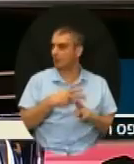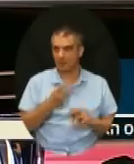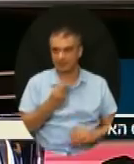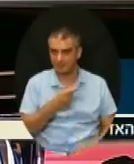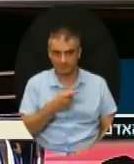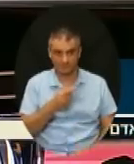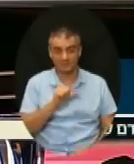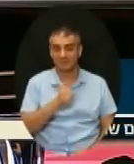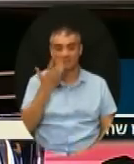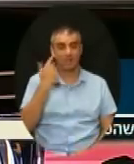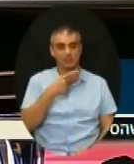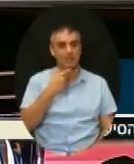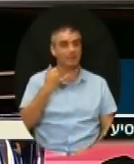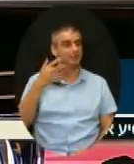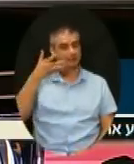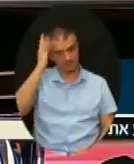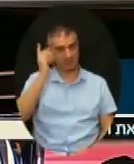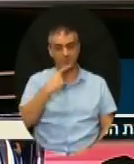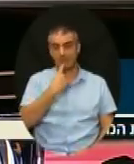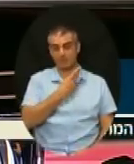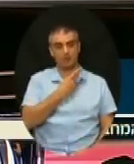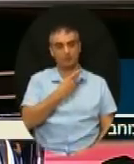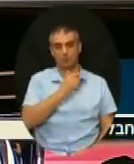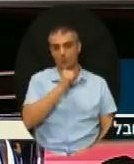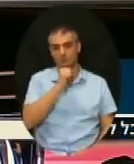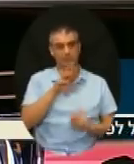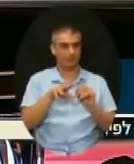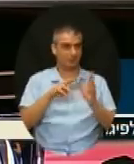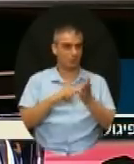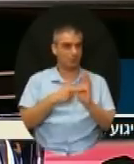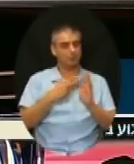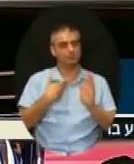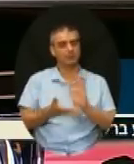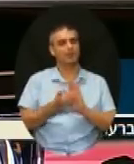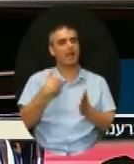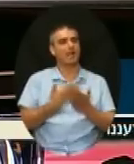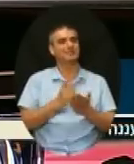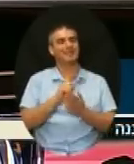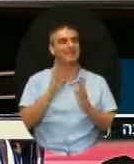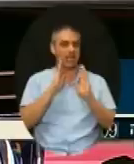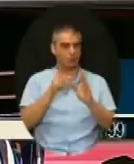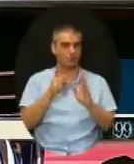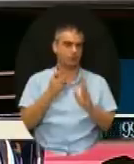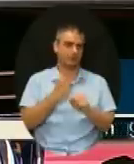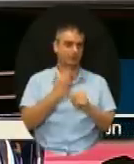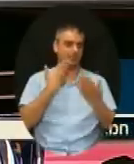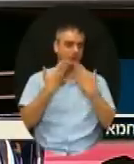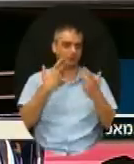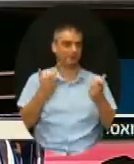לממשלה. והשיא היה כשיאיר לפיד הודיע שהוא לא רוצה להתעסק בפוליטיקה, אז הוא מושך את הצעת אי אמון, אבל הלך ועשה ישיבת